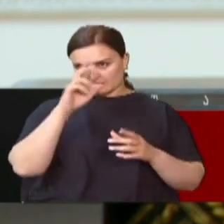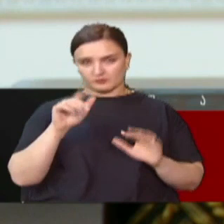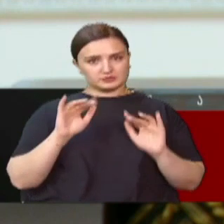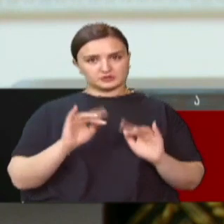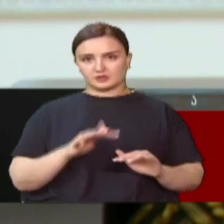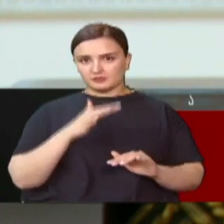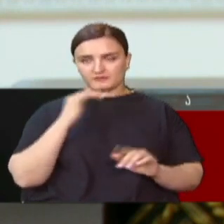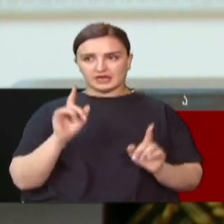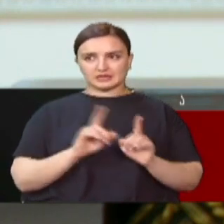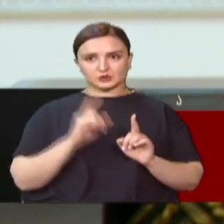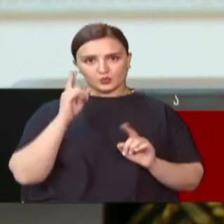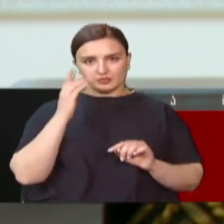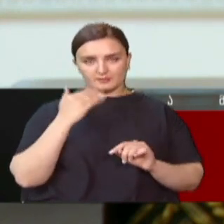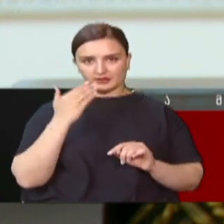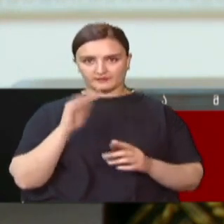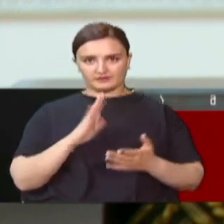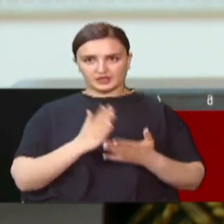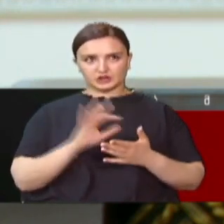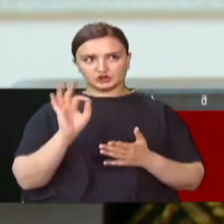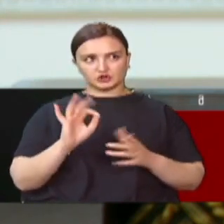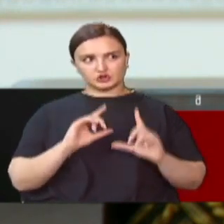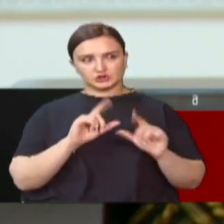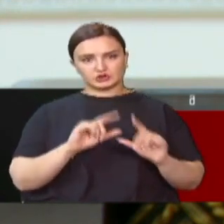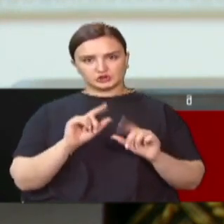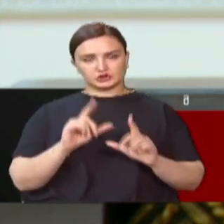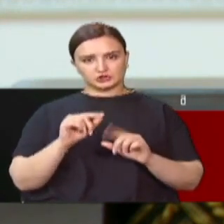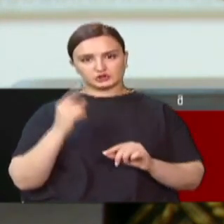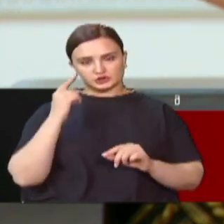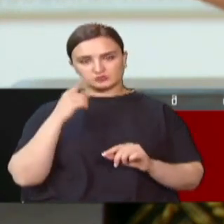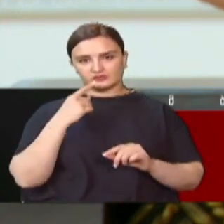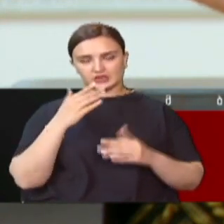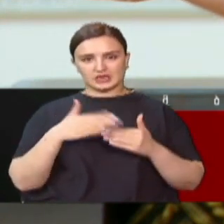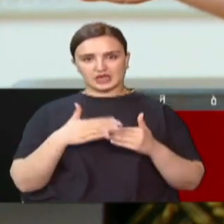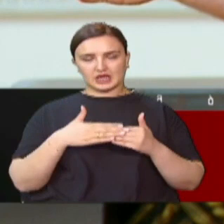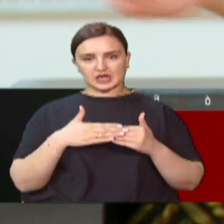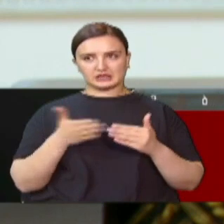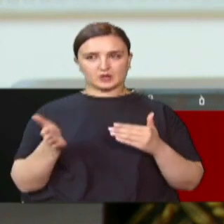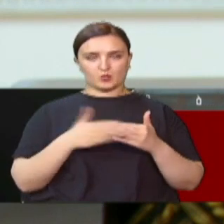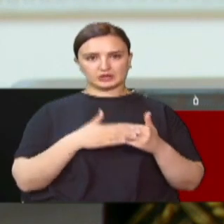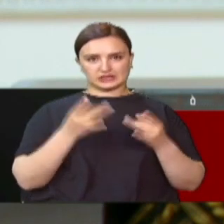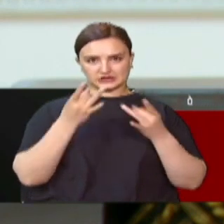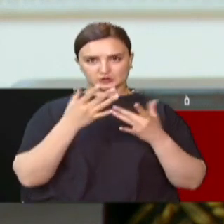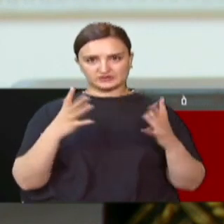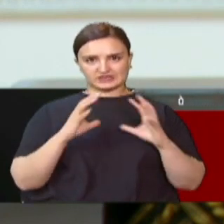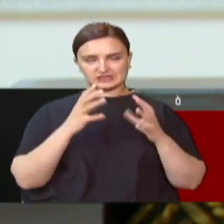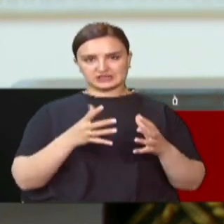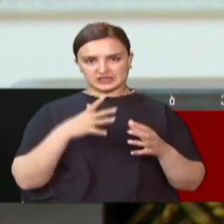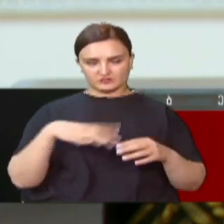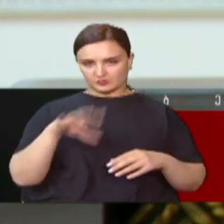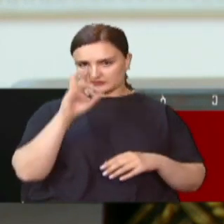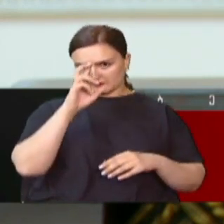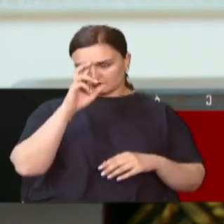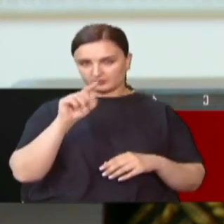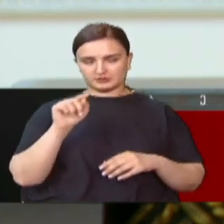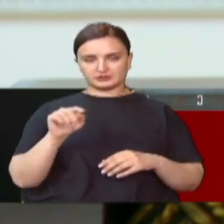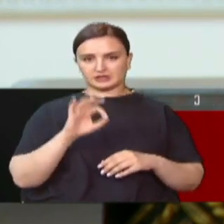არის ხოლმე ესე გადაბმულად ხშირი ვიზიტები, იტყვია, რომ აი კარი გამოუკეტა ცივილიზაციამ საქართველოს მთავრობას და ქართულ